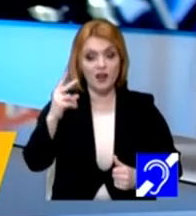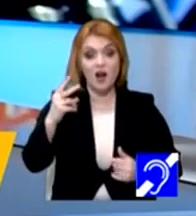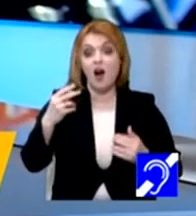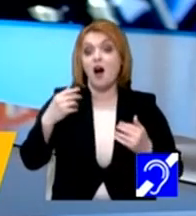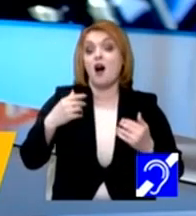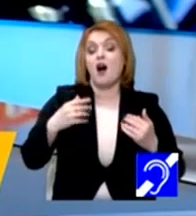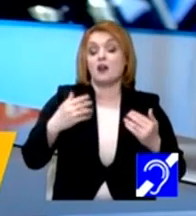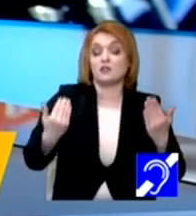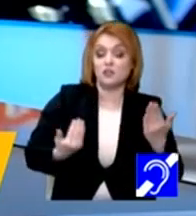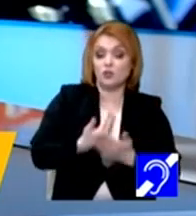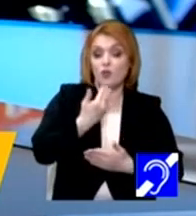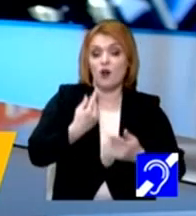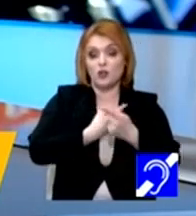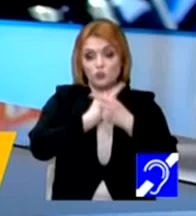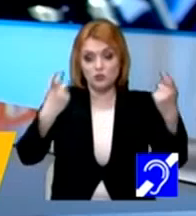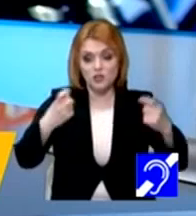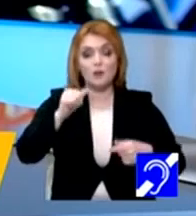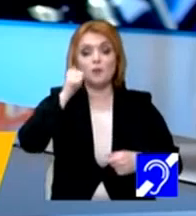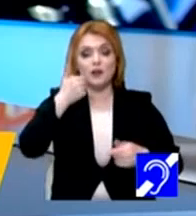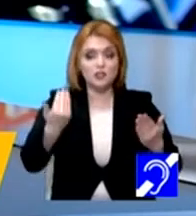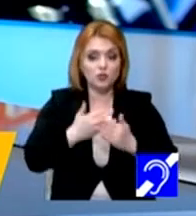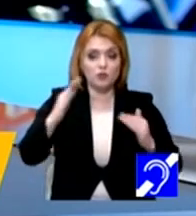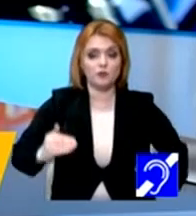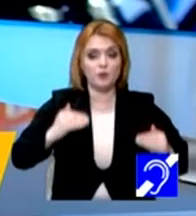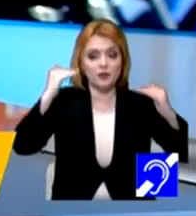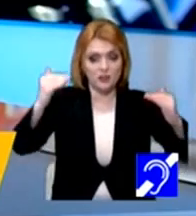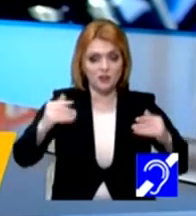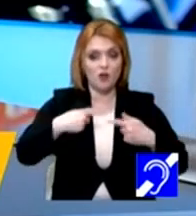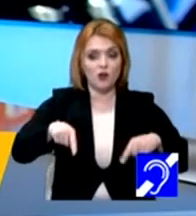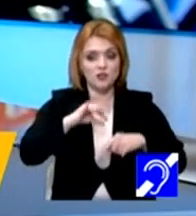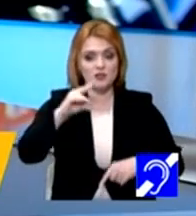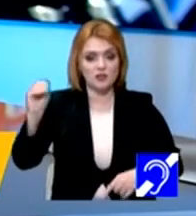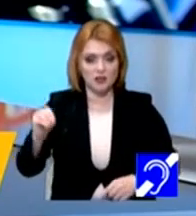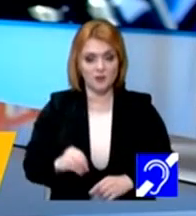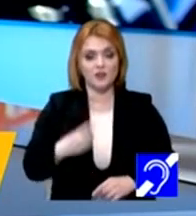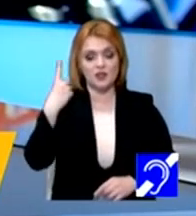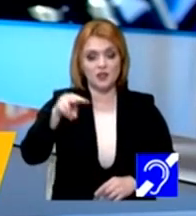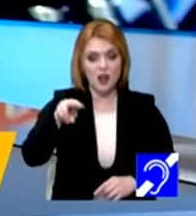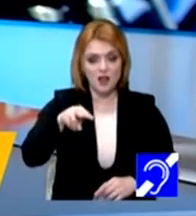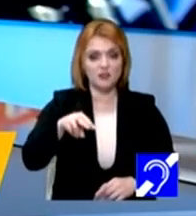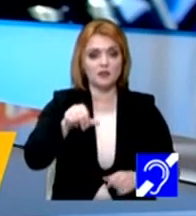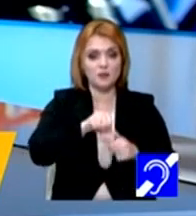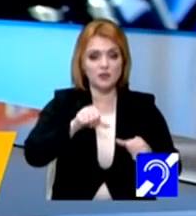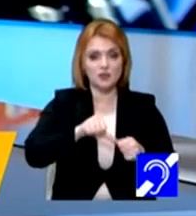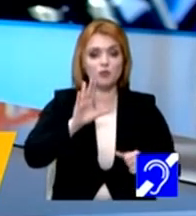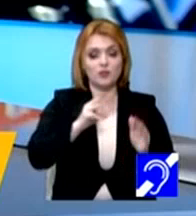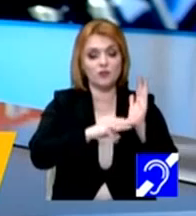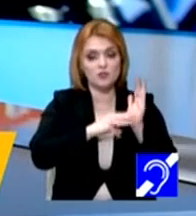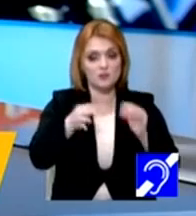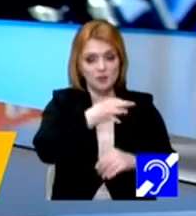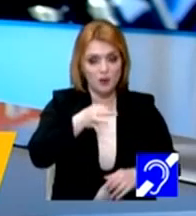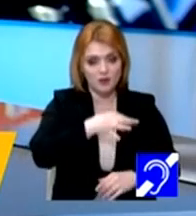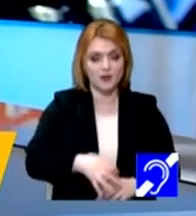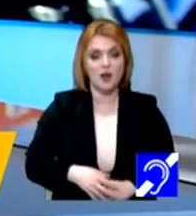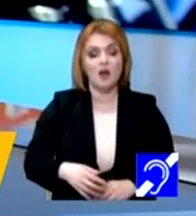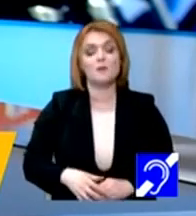pentru mâine noile prețuri plafone. Șoferii din Republica Moldova vor plăti pentru un litru de motorină cu aproape 80 de bani mai mult, iar